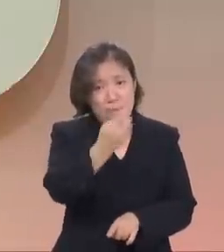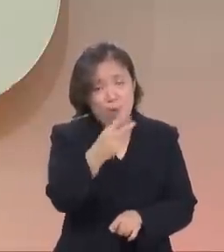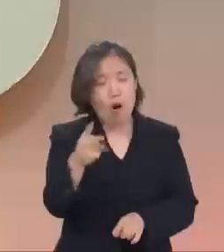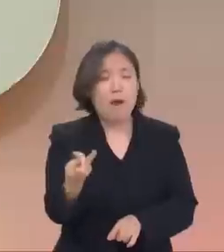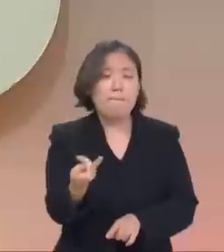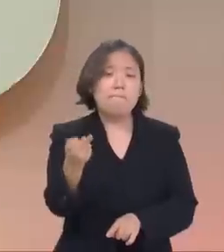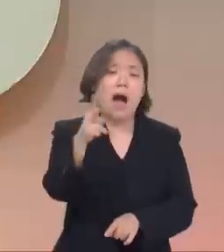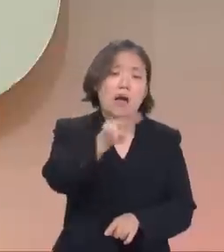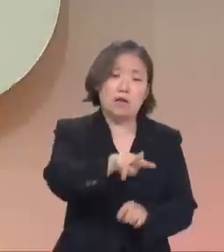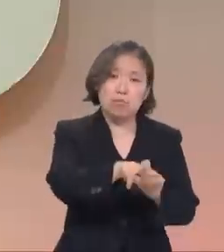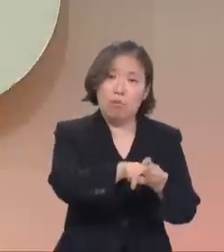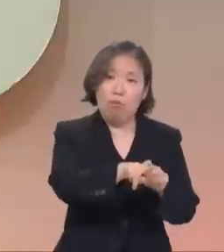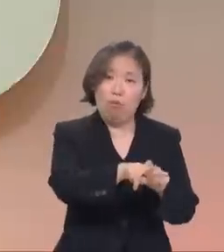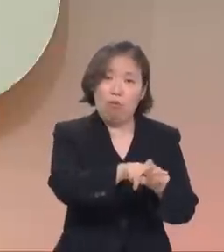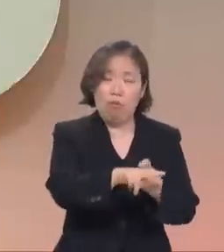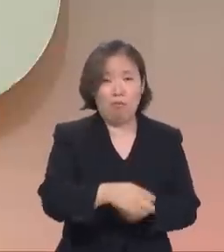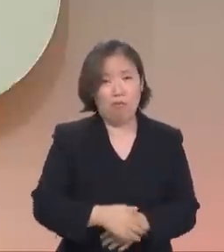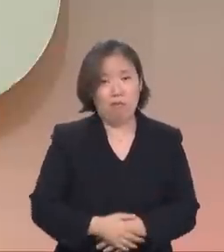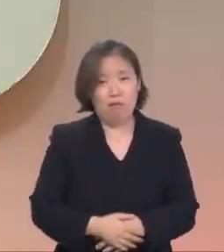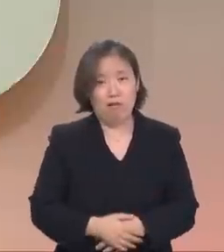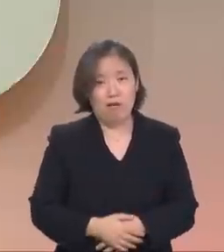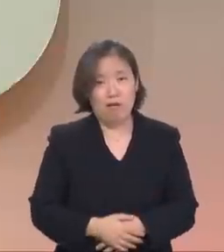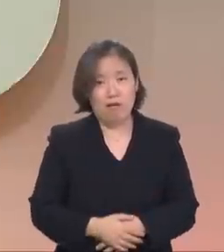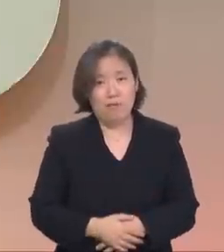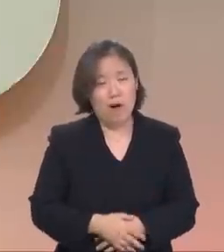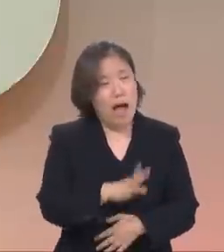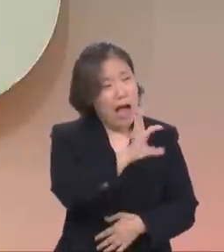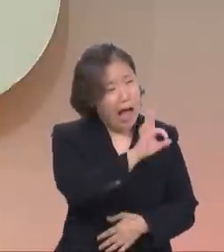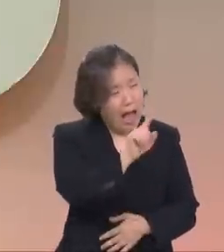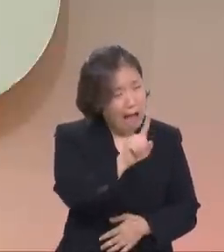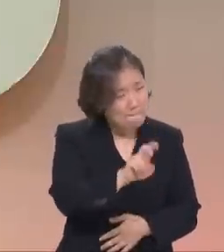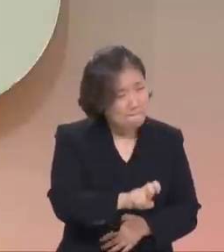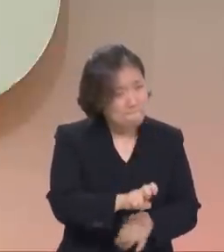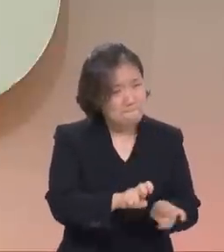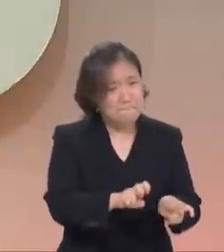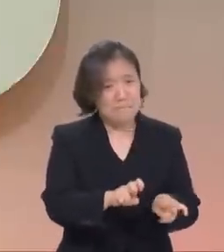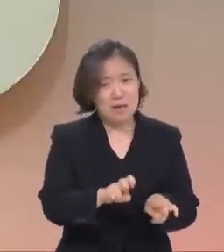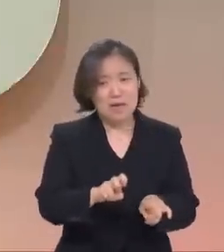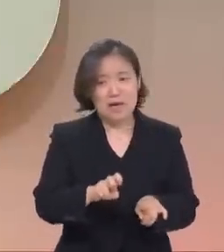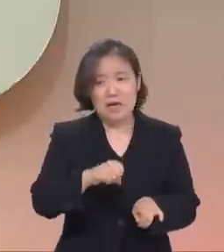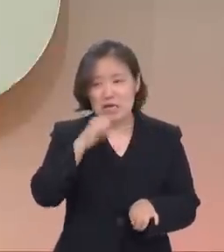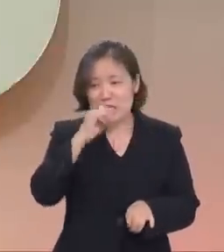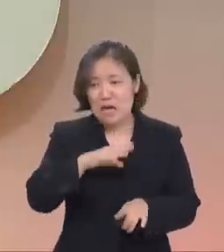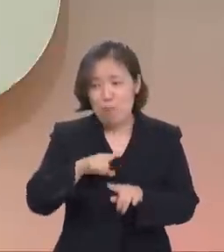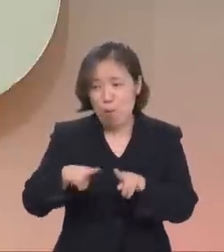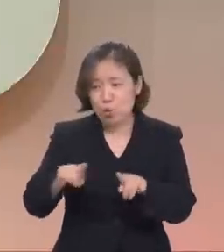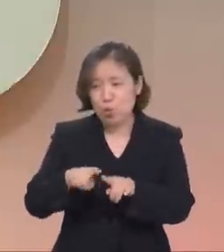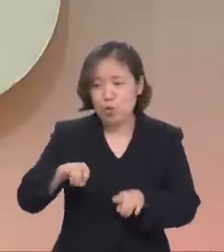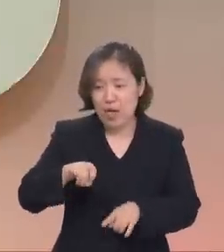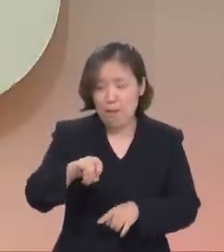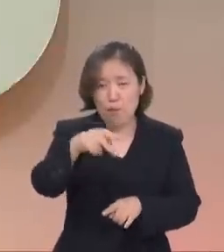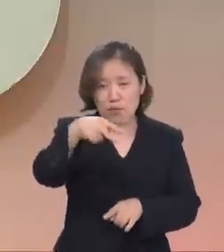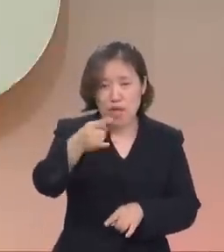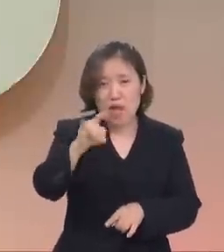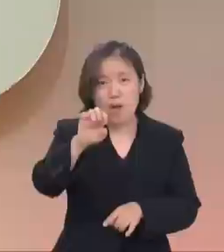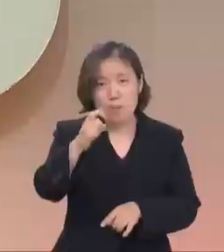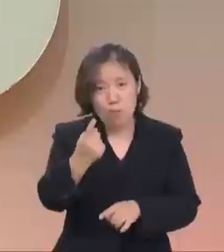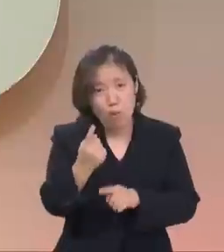정상세포였건 암세포였건 결국은 내 자식과 같다